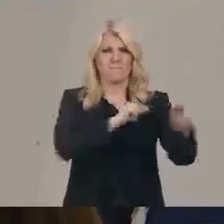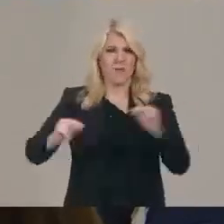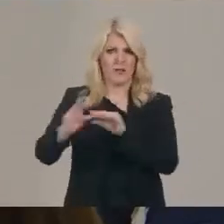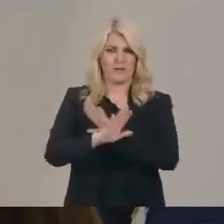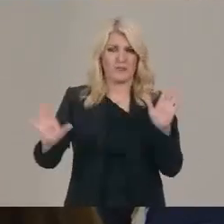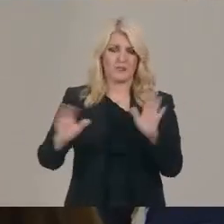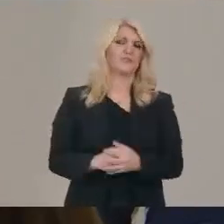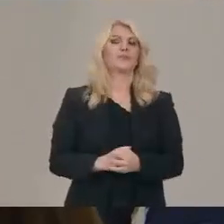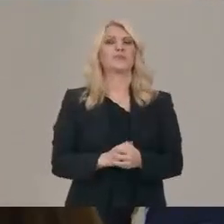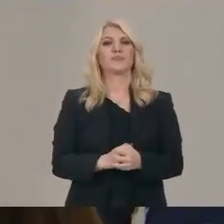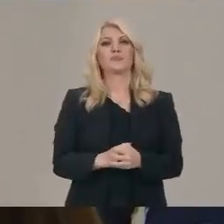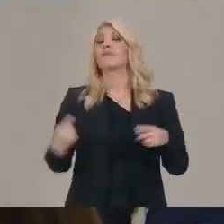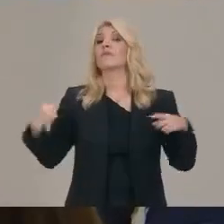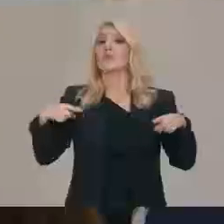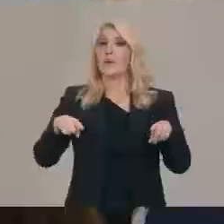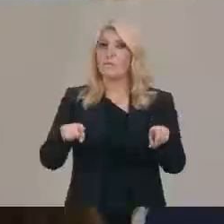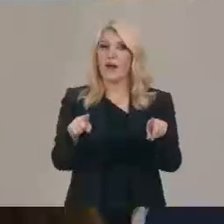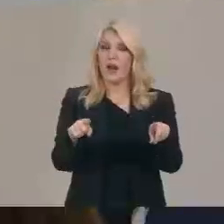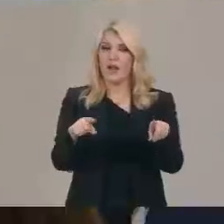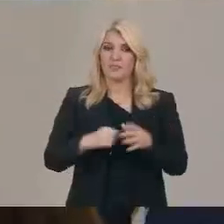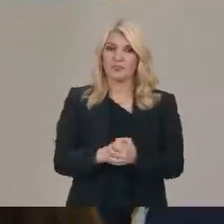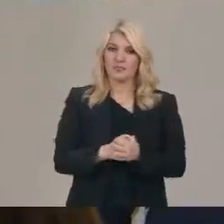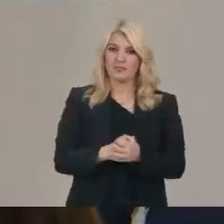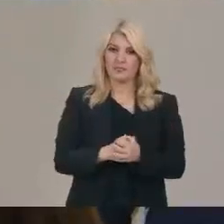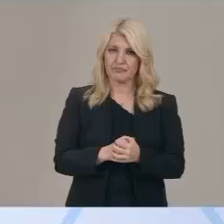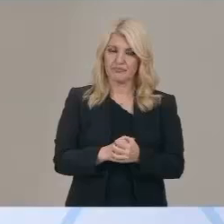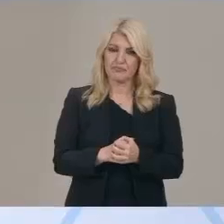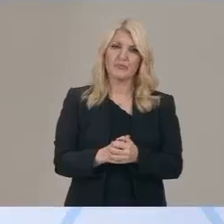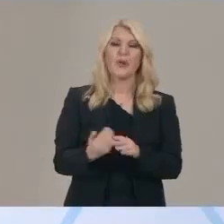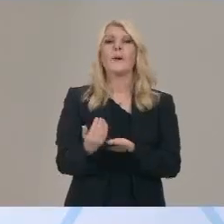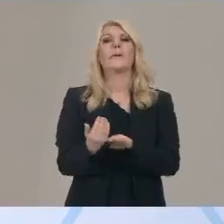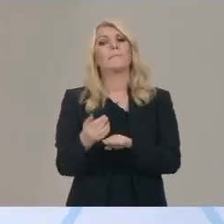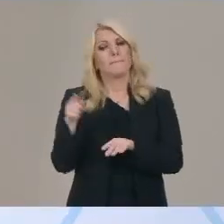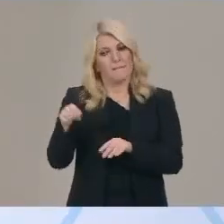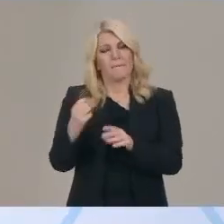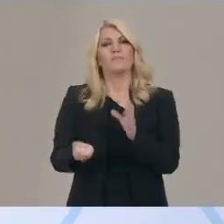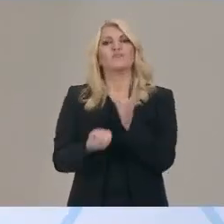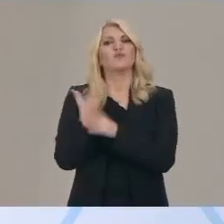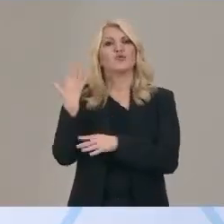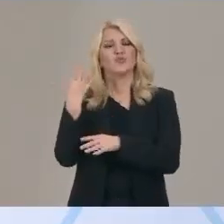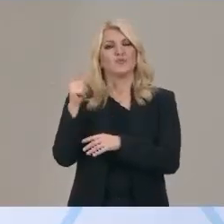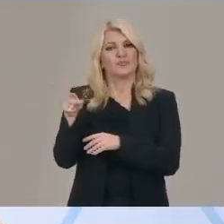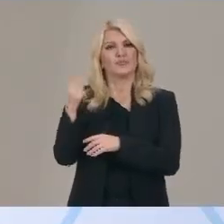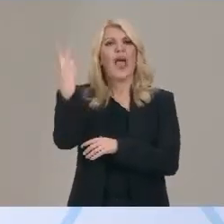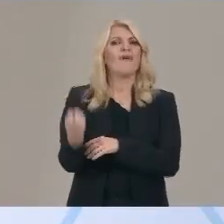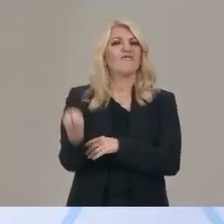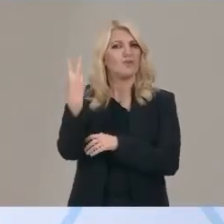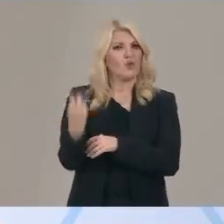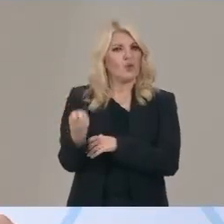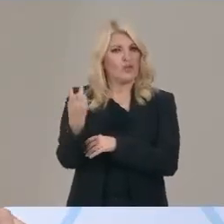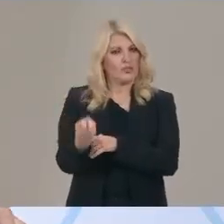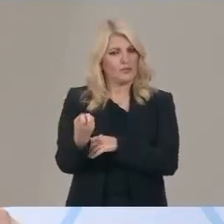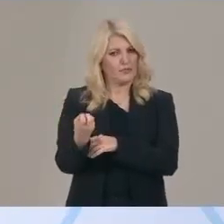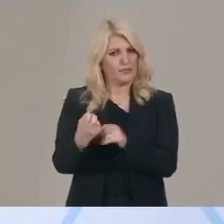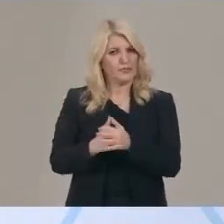τώρα. Παράλληλα τίθεται σε λειτουργία πριν από το τέλος του 2024 η νέα εφαρμογή